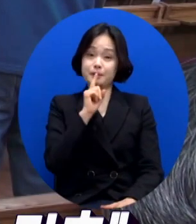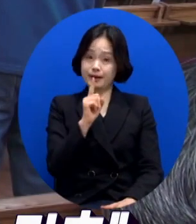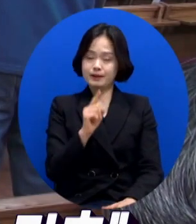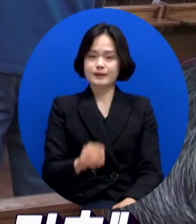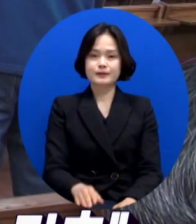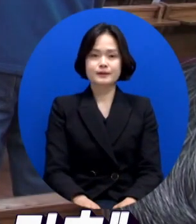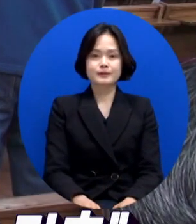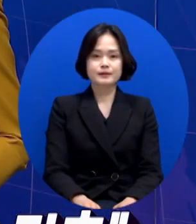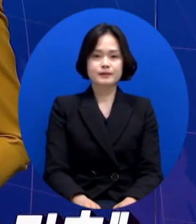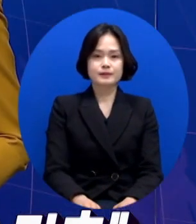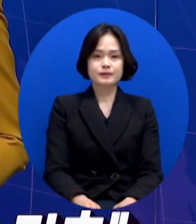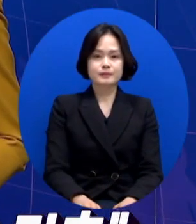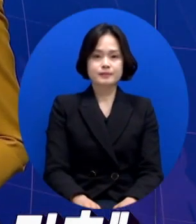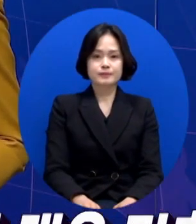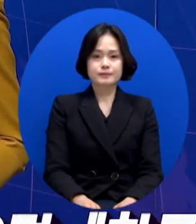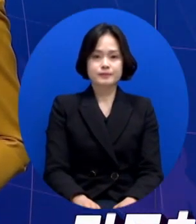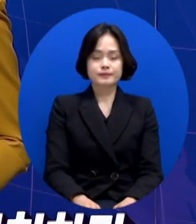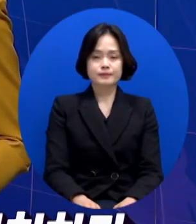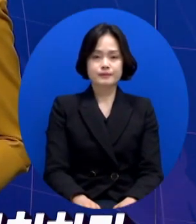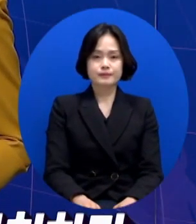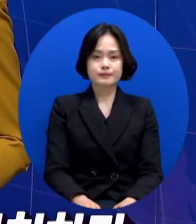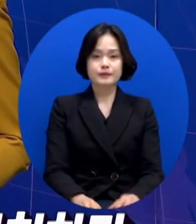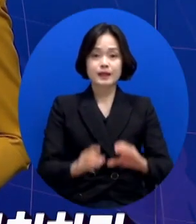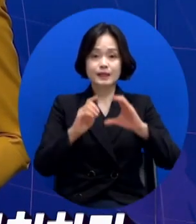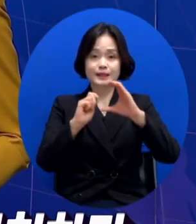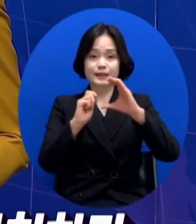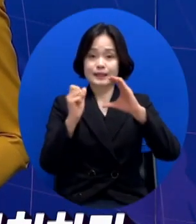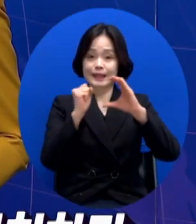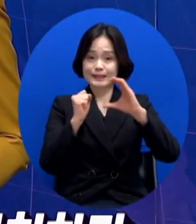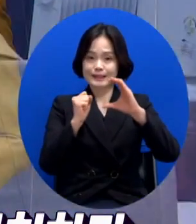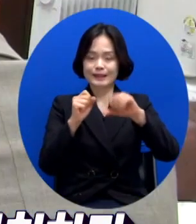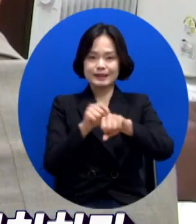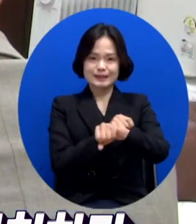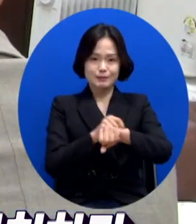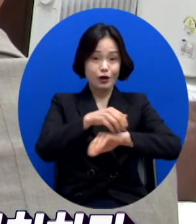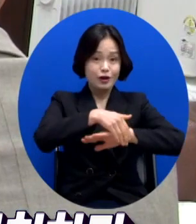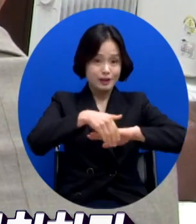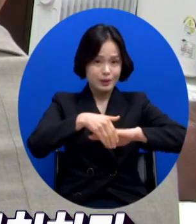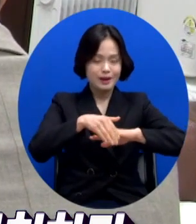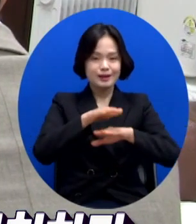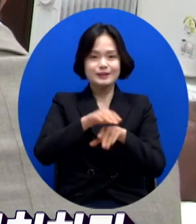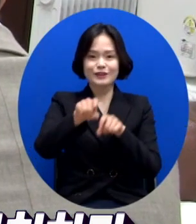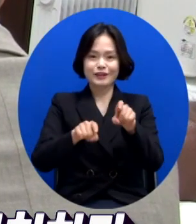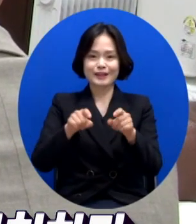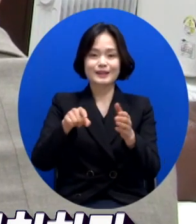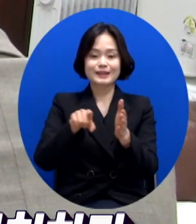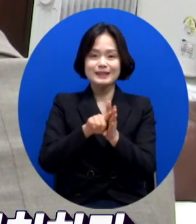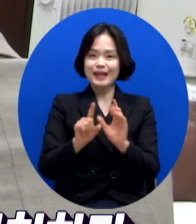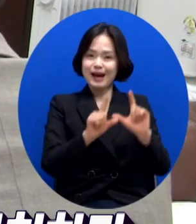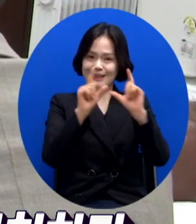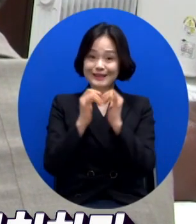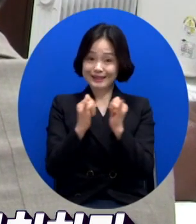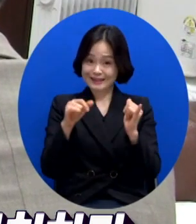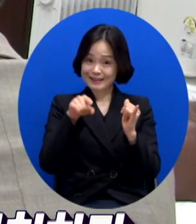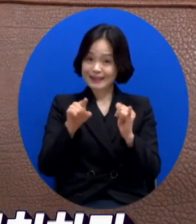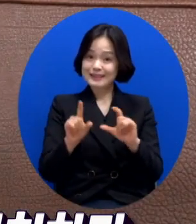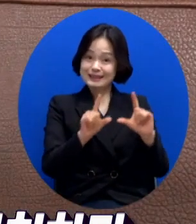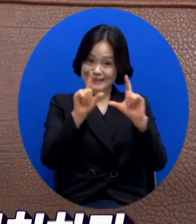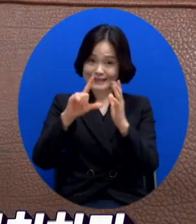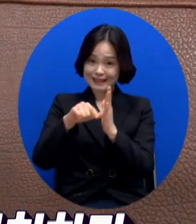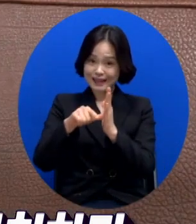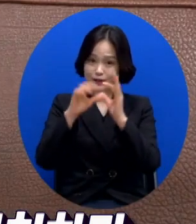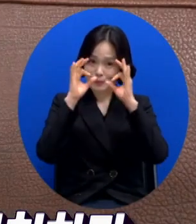것입니다 오늘 cts 의 신년 특별기획 실천하는 신앙인 시간에는 신앙 운동을